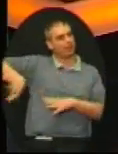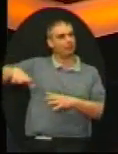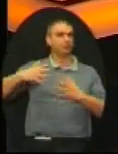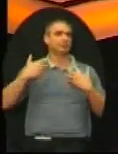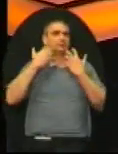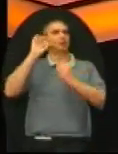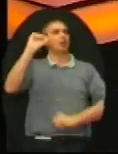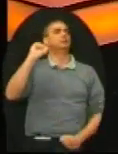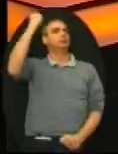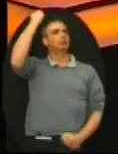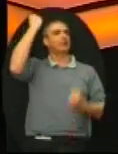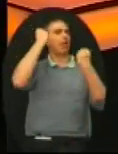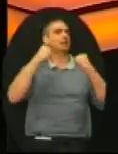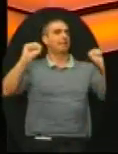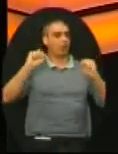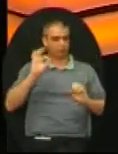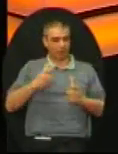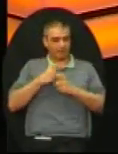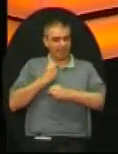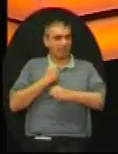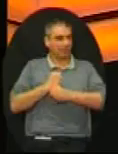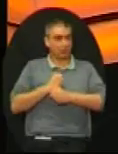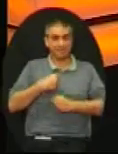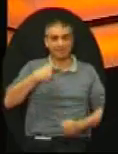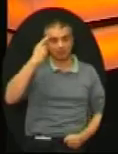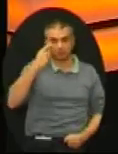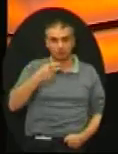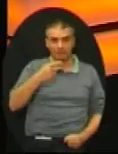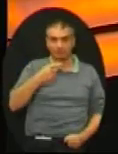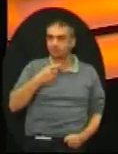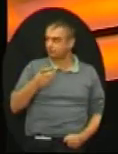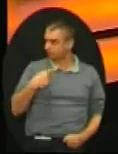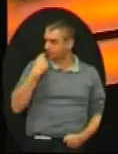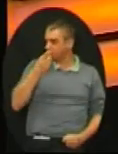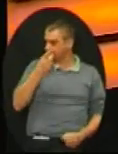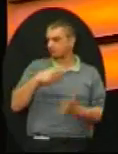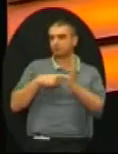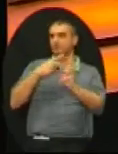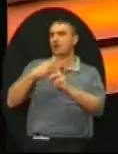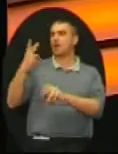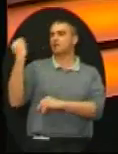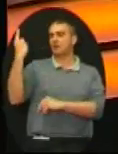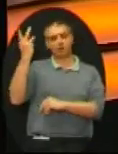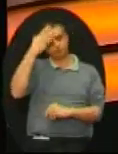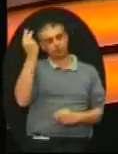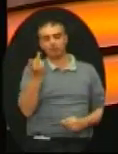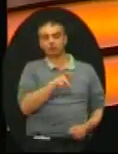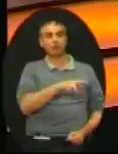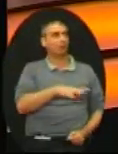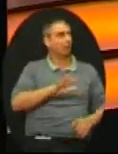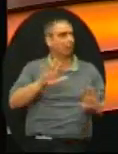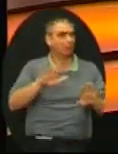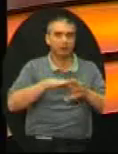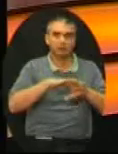האתוס הסוציאל-דמוקרטי של מפלגת העבודה, ואני חושבת... ואמרו לך שאת מניפה רק דגל אחד, ושוכחת את הדגל המדיני. אבל רגע,